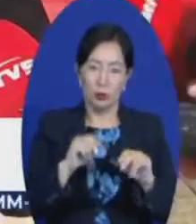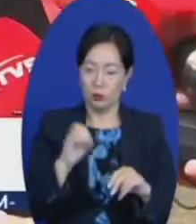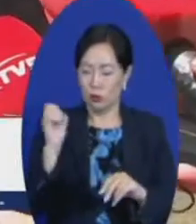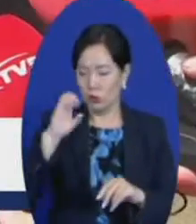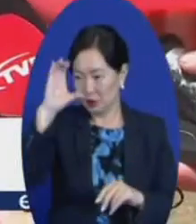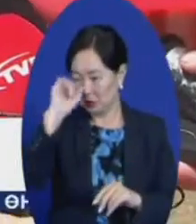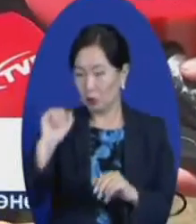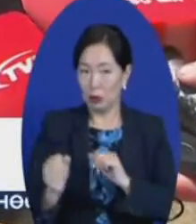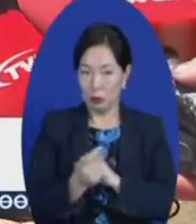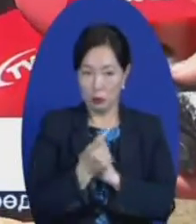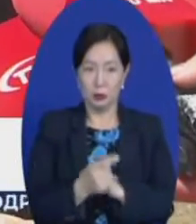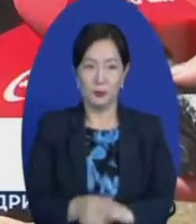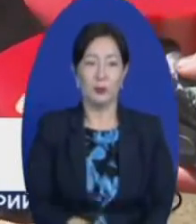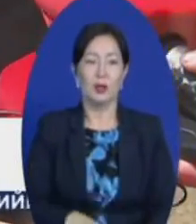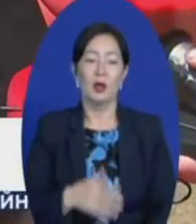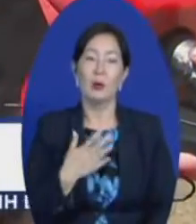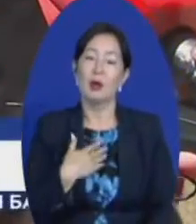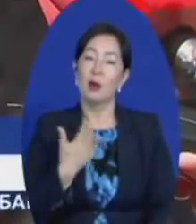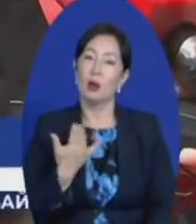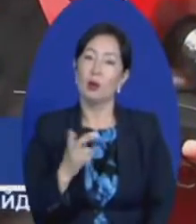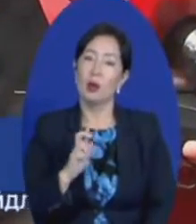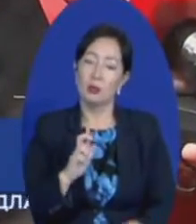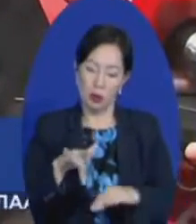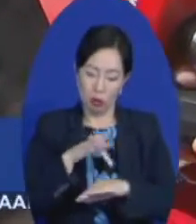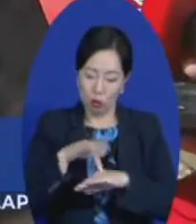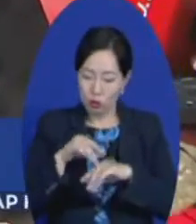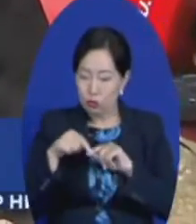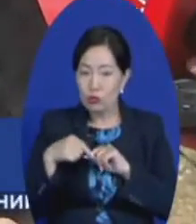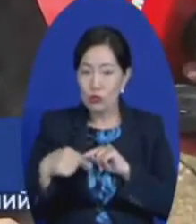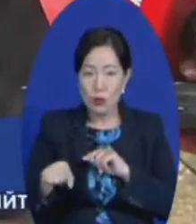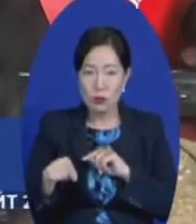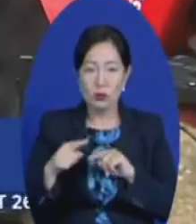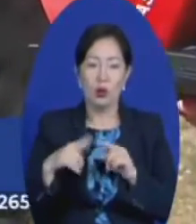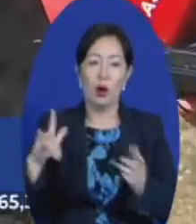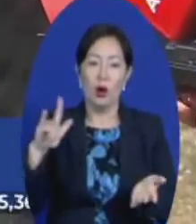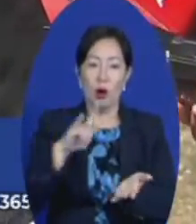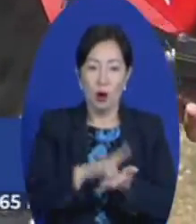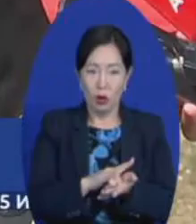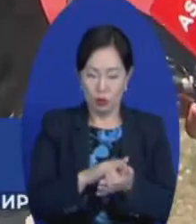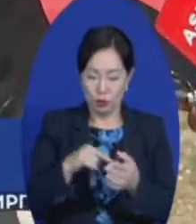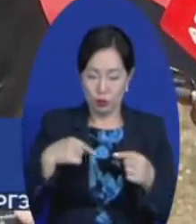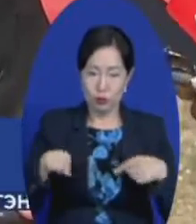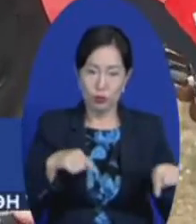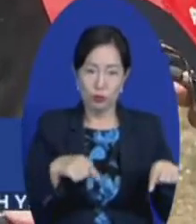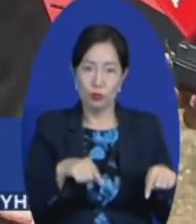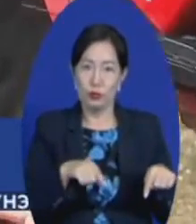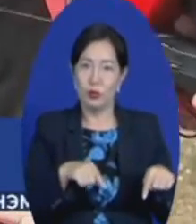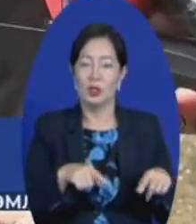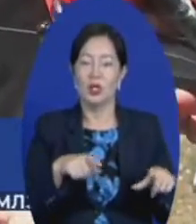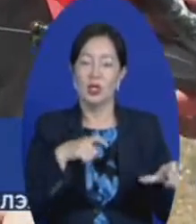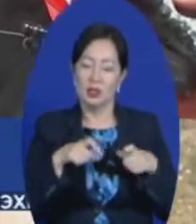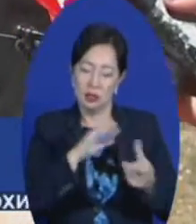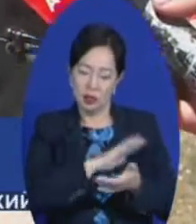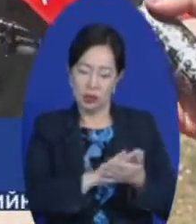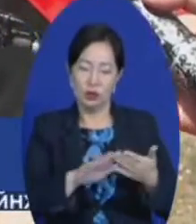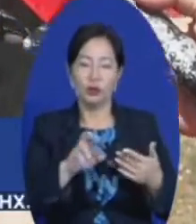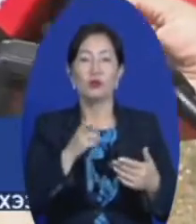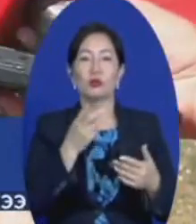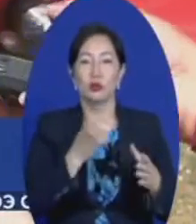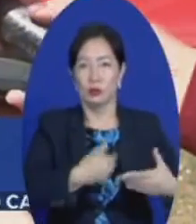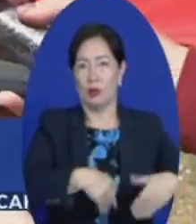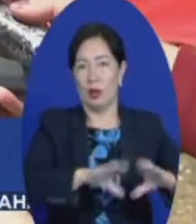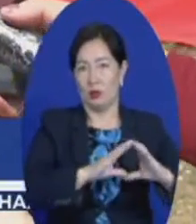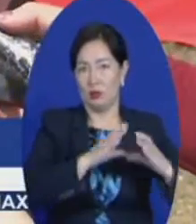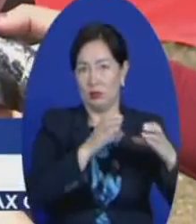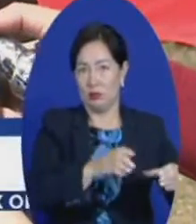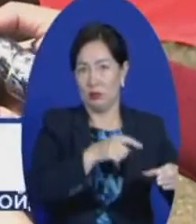онцоллоо. Монгол улсын хувьд бол нийслэл Улаанбаатар хоттой хамгийн ойр онгоцны бодлынхаа ойрхон одоо эдийн засгийн шинэ бүсийг одоо бий